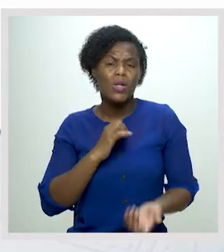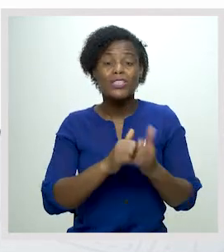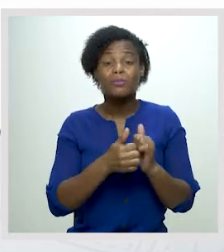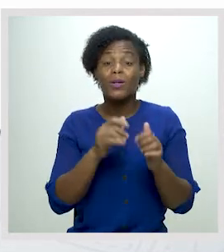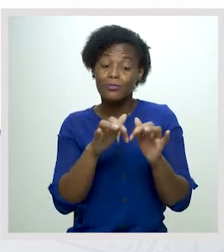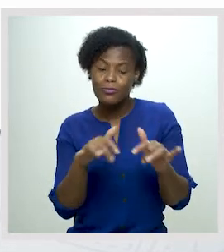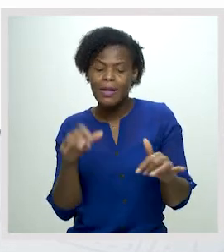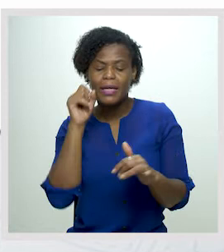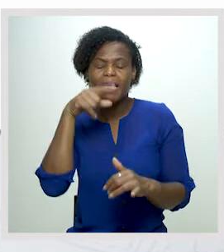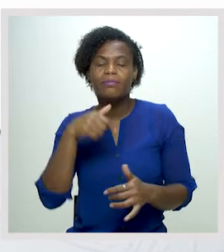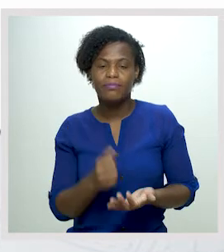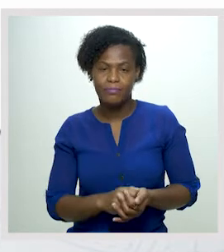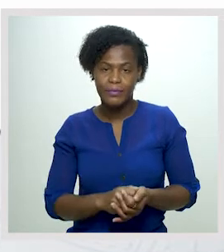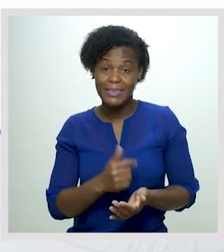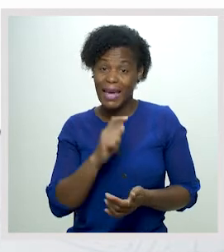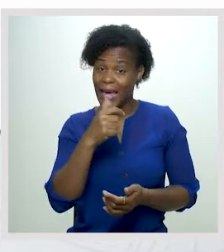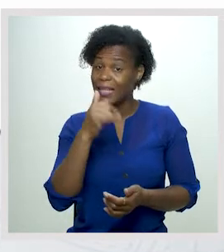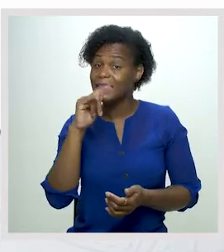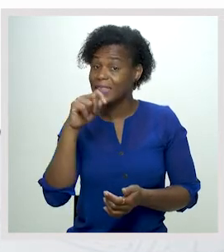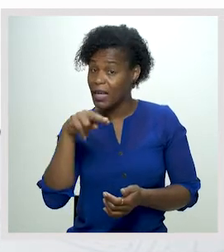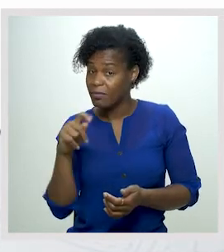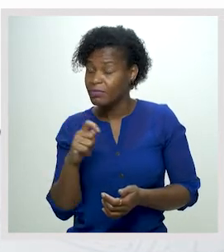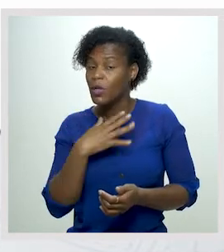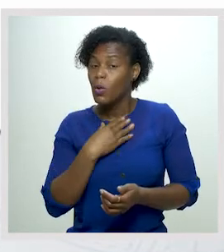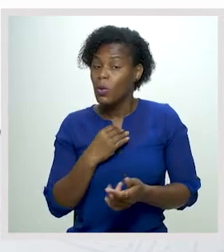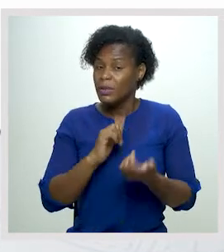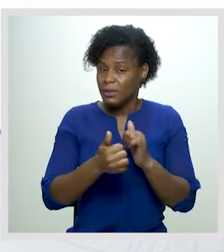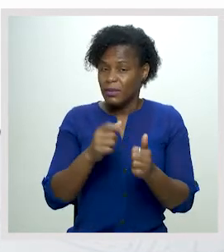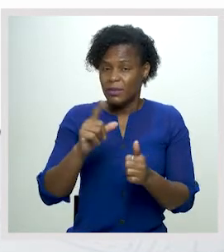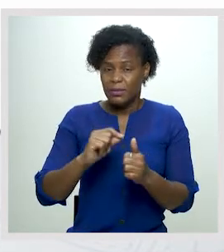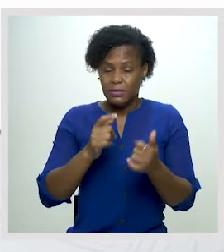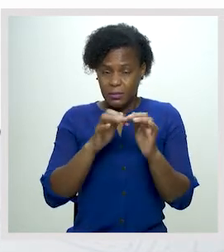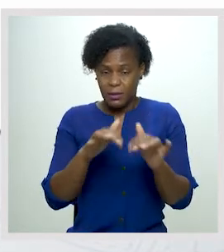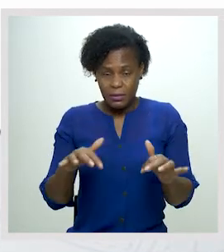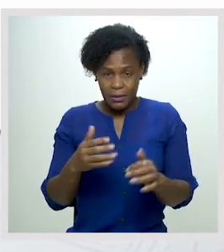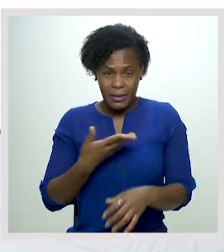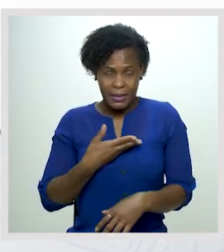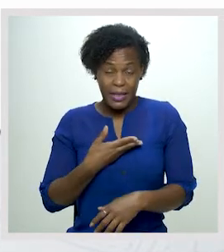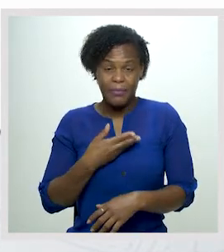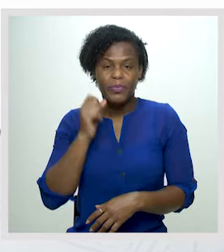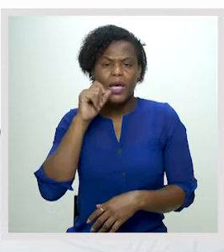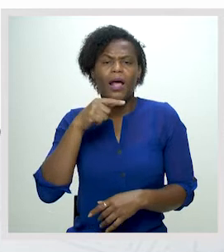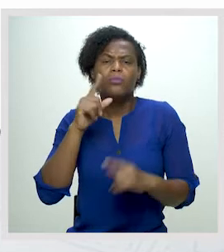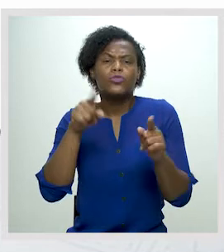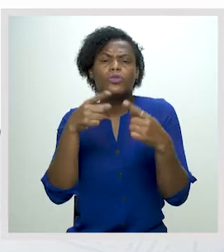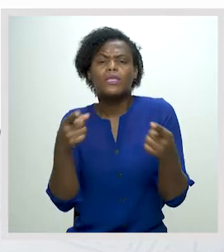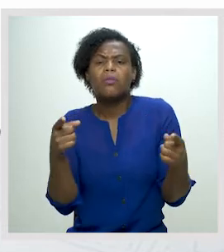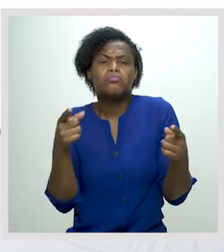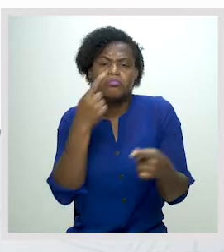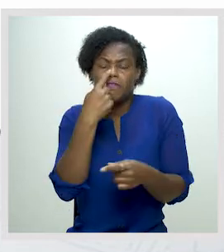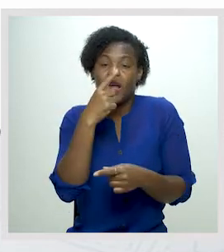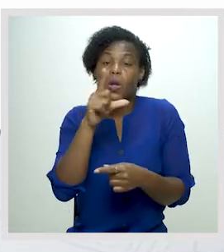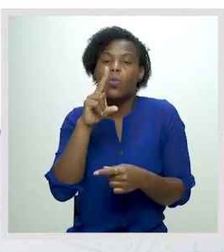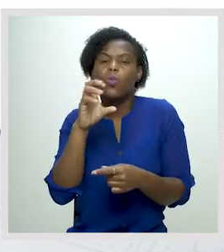et l'informatique? C'est Étienne qui aime le sport et l'informatique. D. Quelle est la musique préférée de